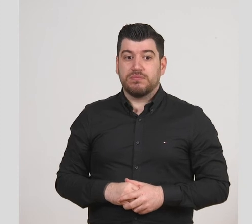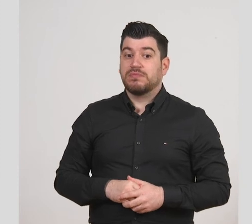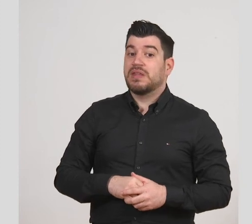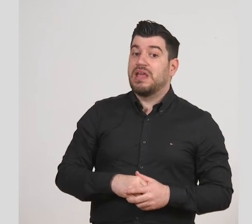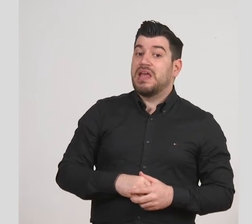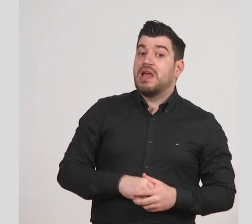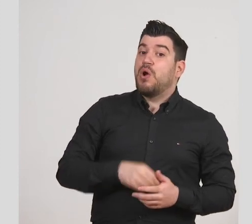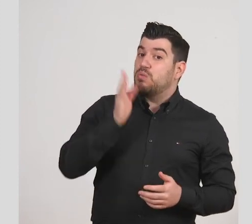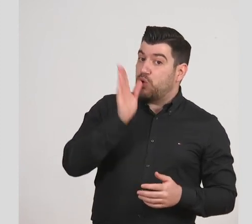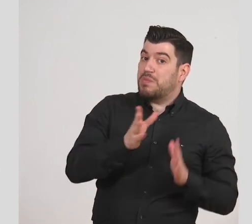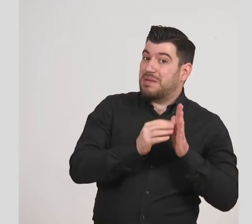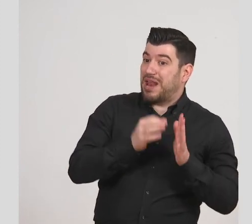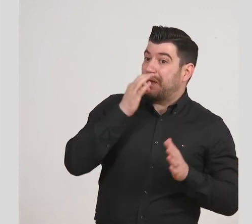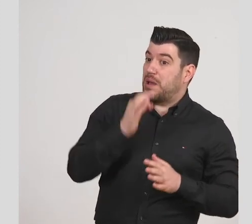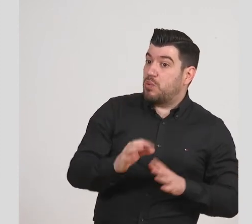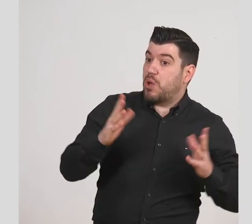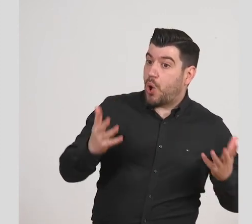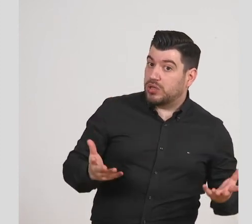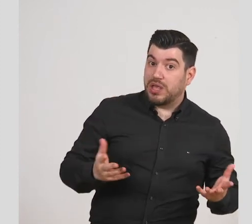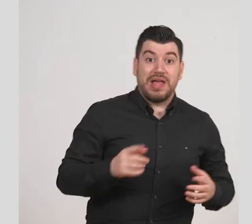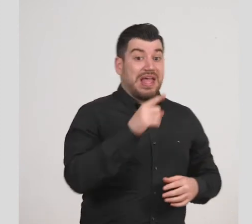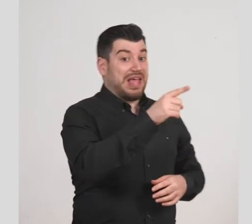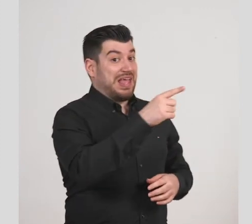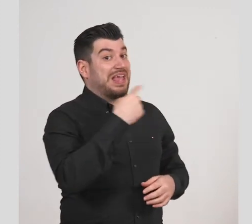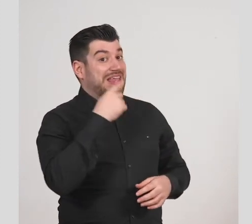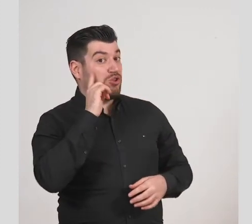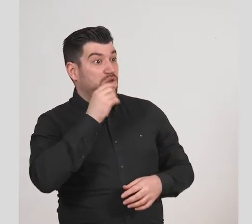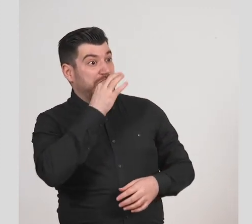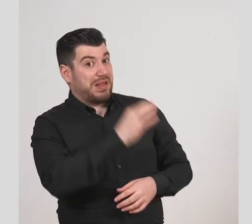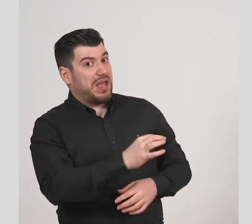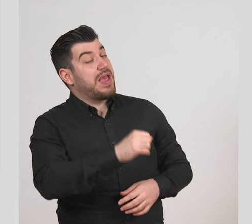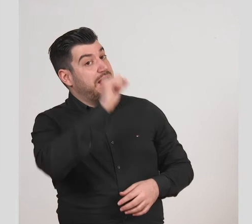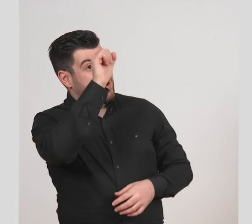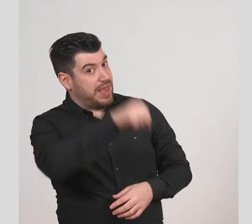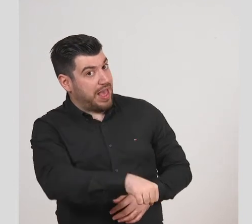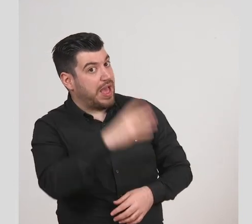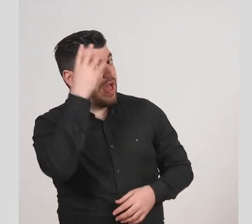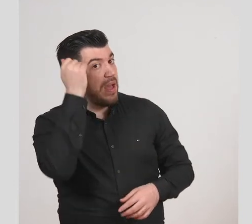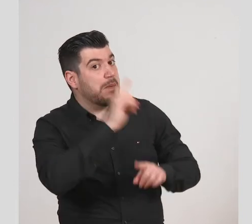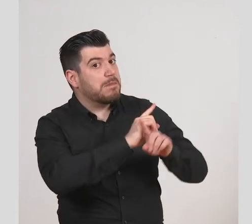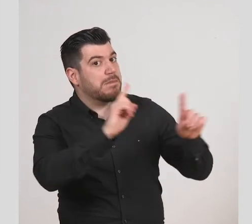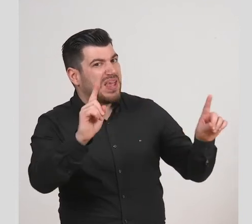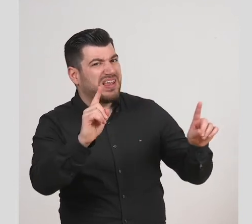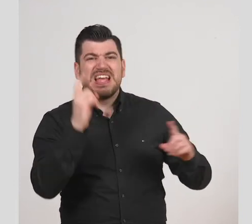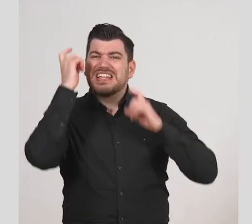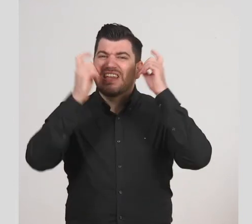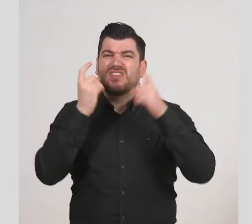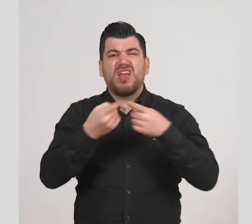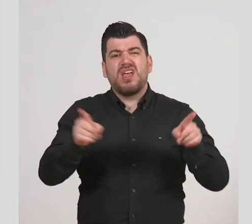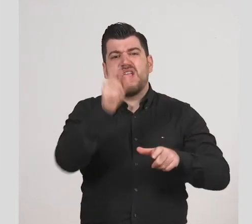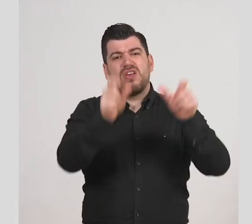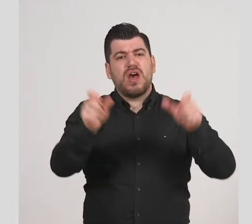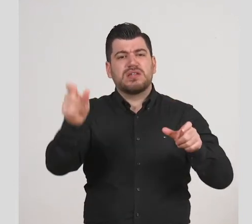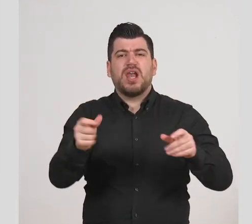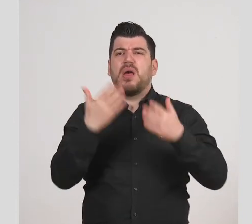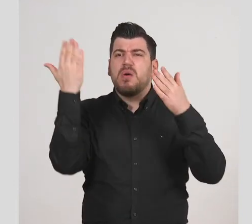ναι, αλλά μην ξεχνάτε, σκεφτείτε για παράδειγμα εμάς τους δασκάλους που σας βάζουμε πολλά μαθήματα,